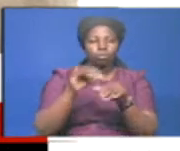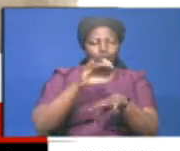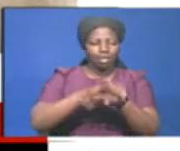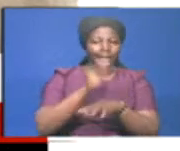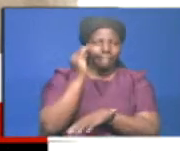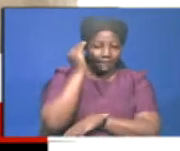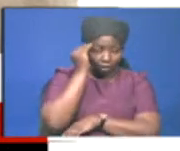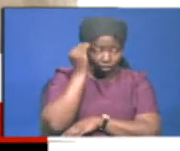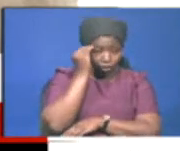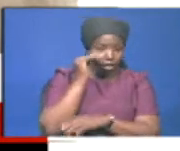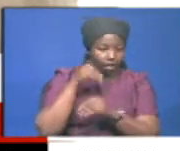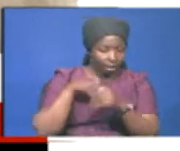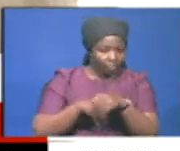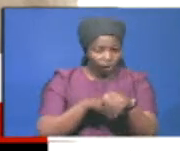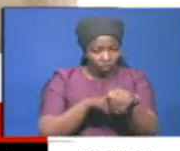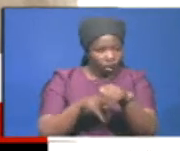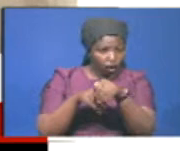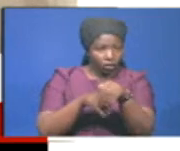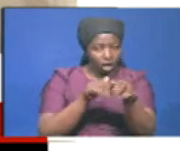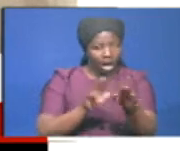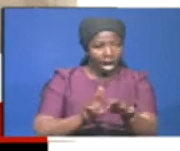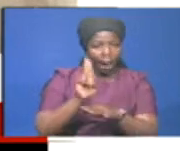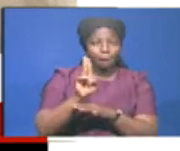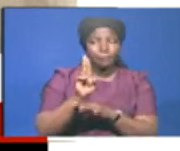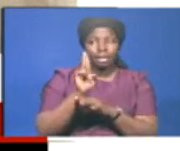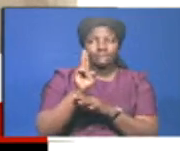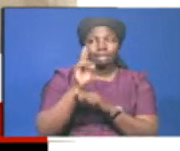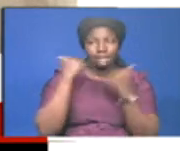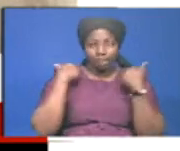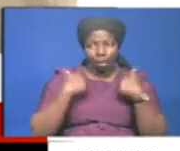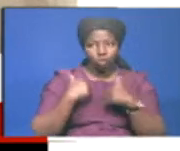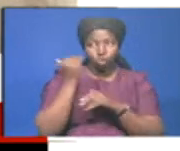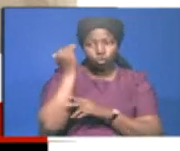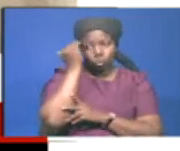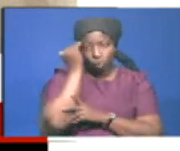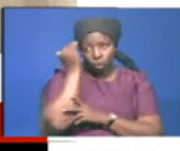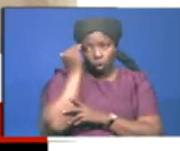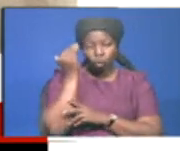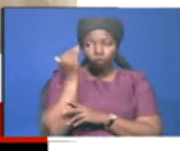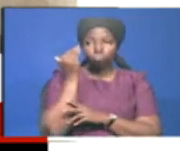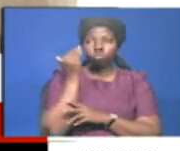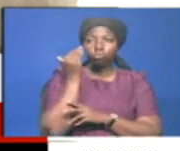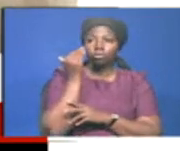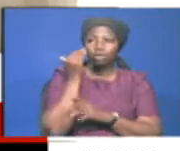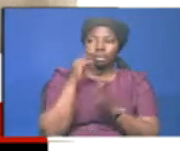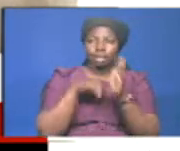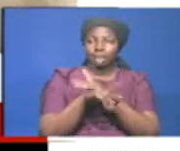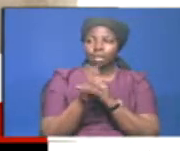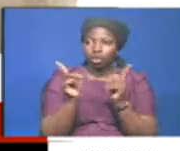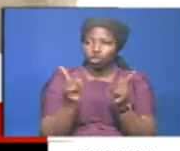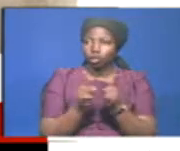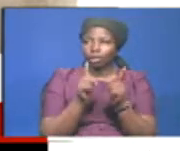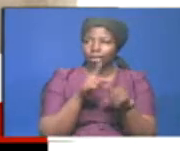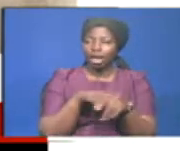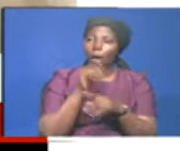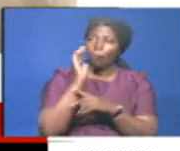na wanafuatilia, na najua kwa muda usio mrefu tutaweza kufikia hata wengine